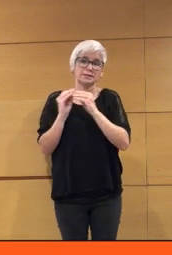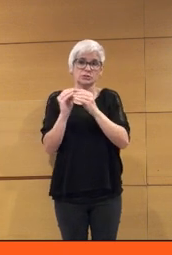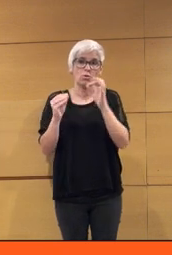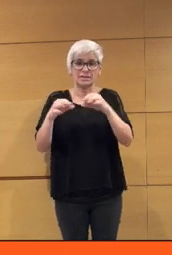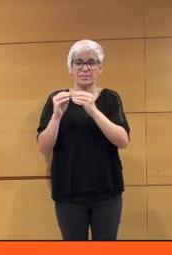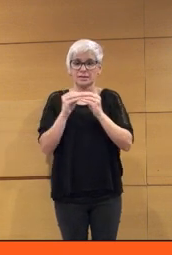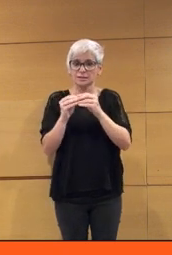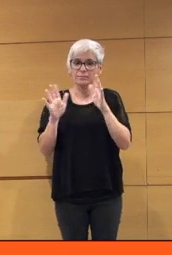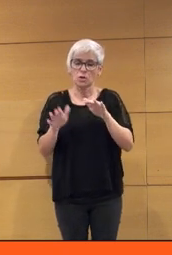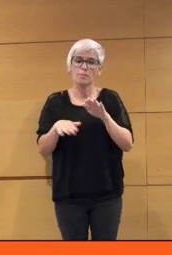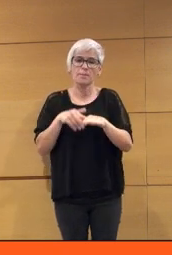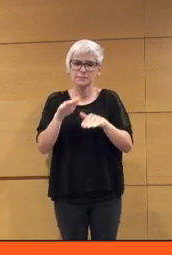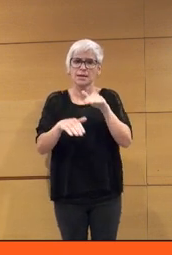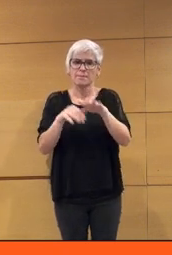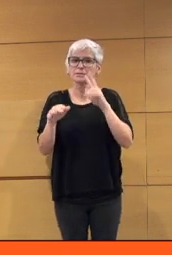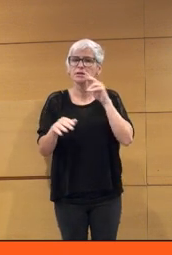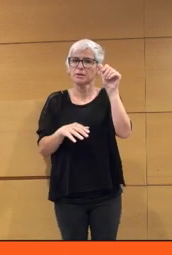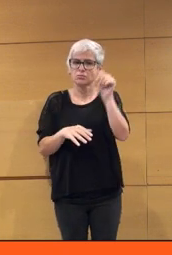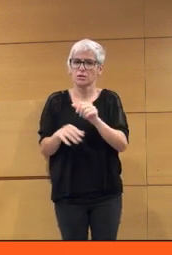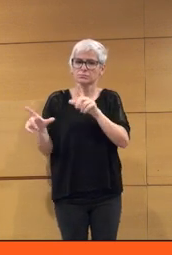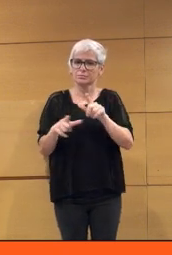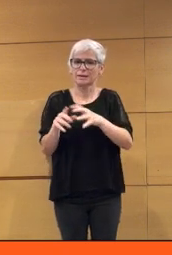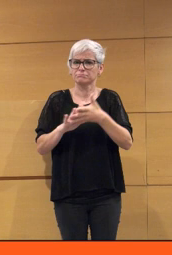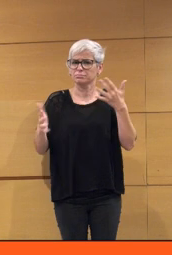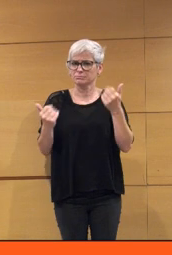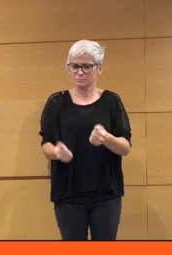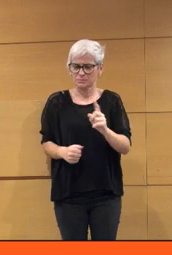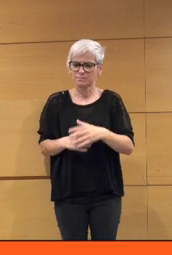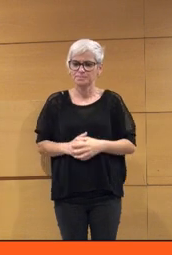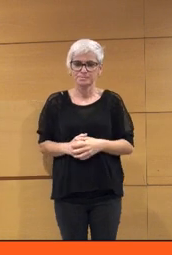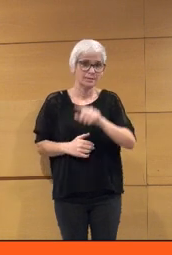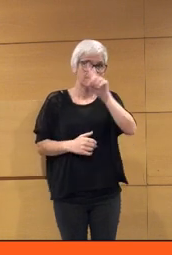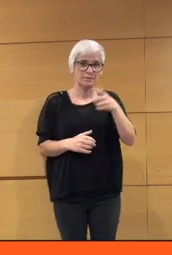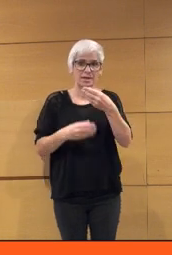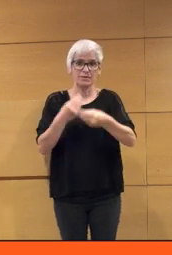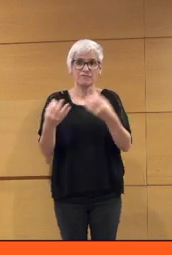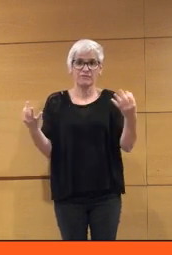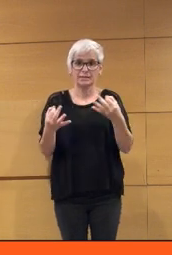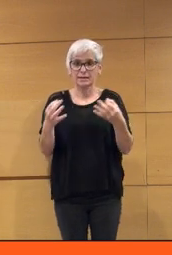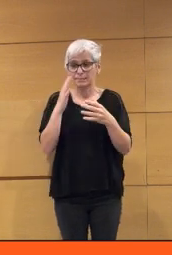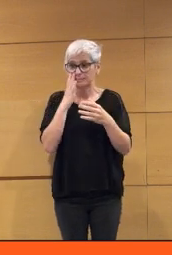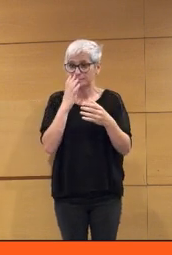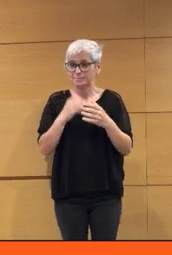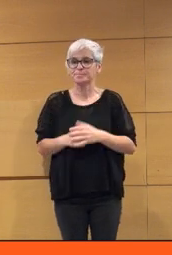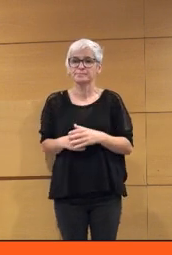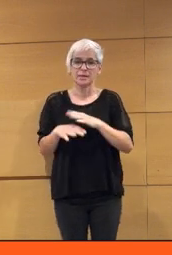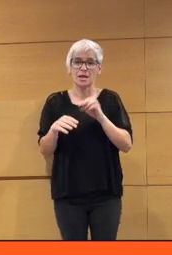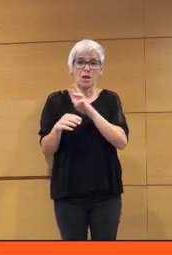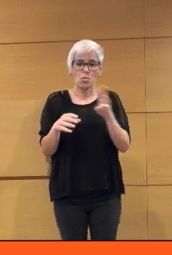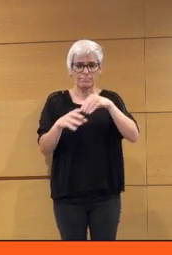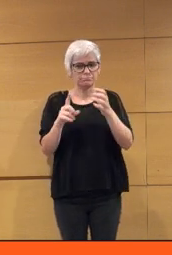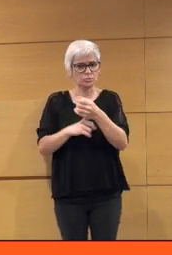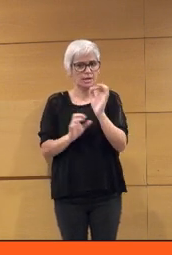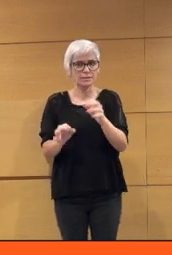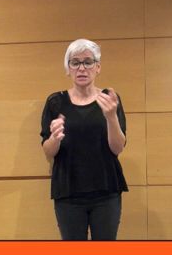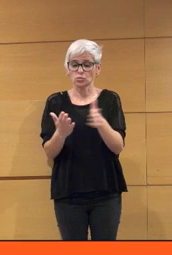demostració. Però anem pas per pas, perquè he dit tot això molt de pressa. El primer que hem fet i que teniu disponible en la nostra web és